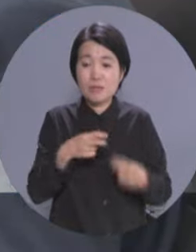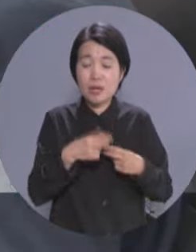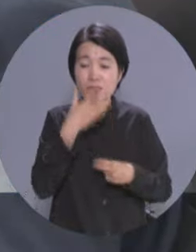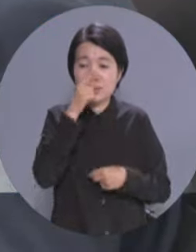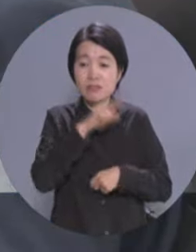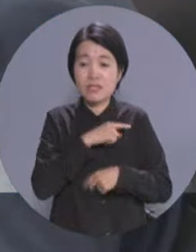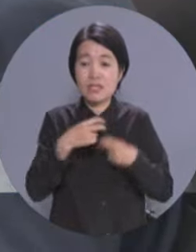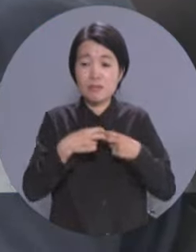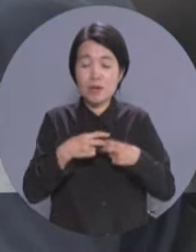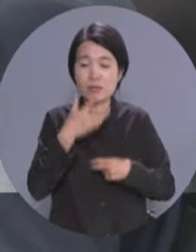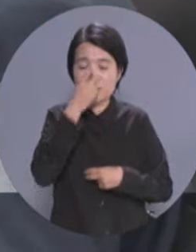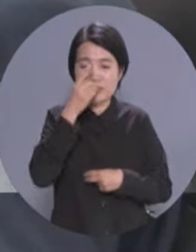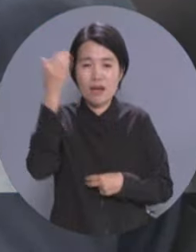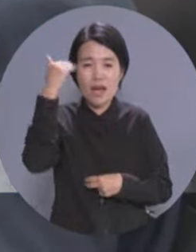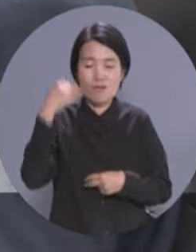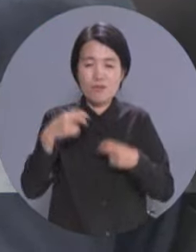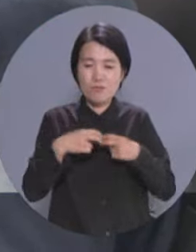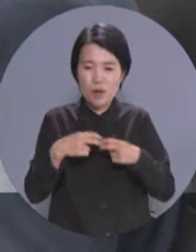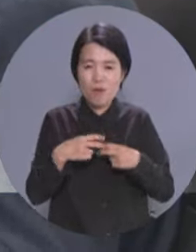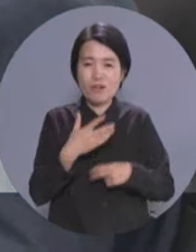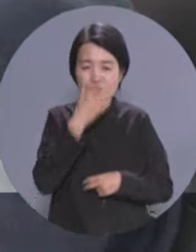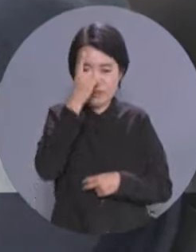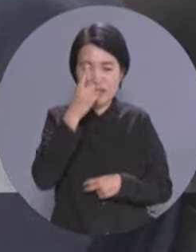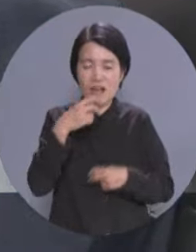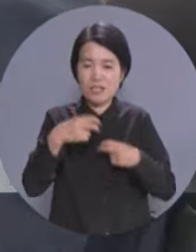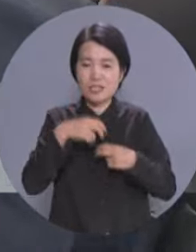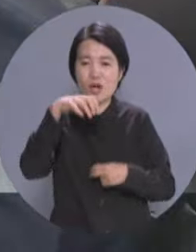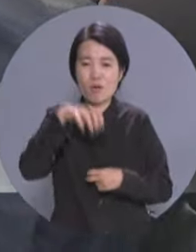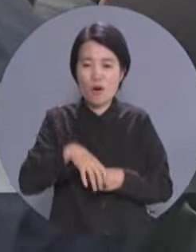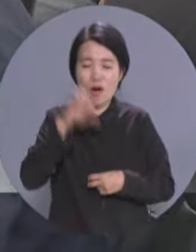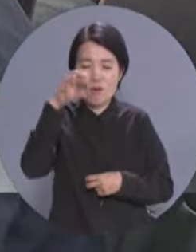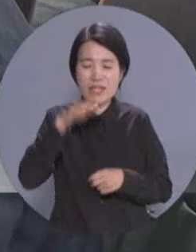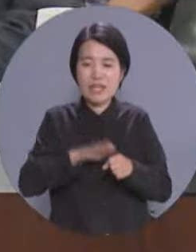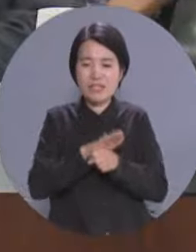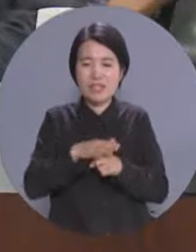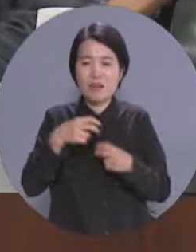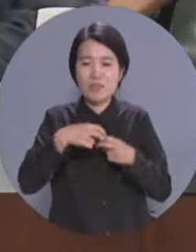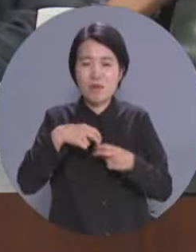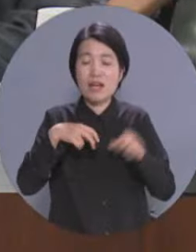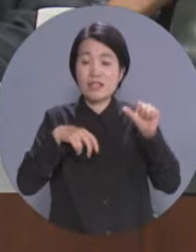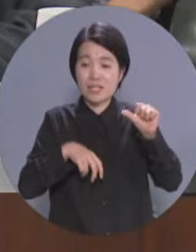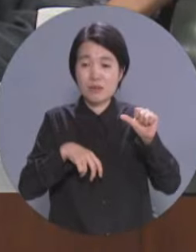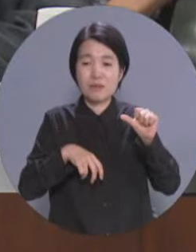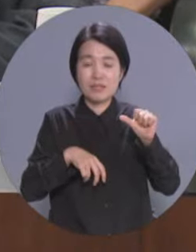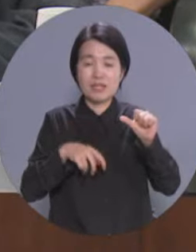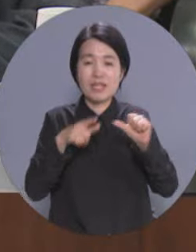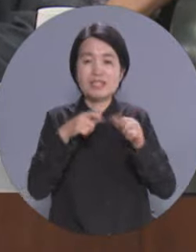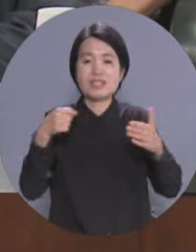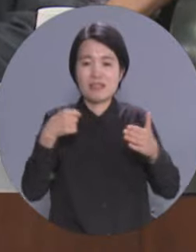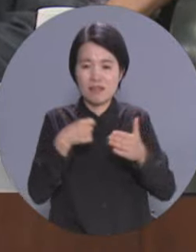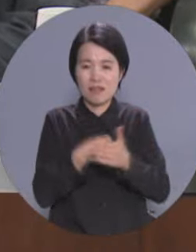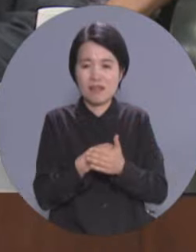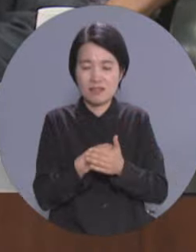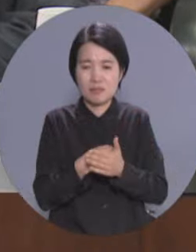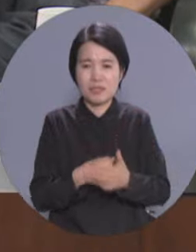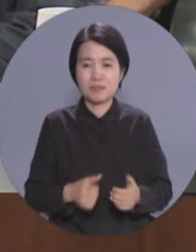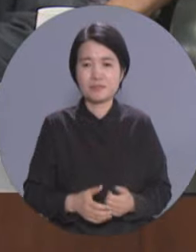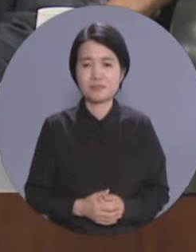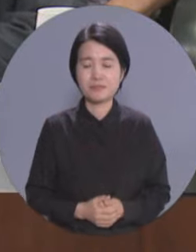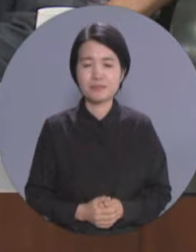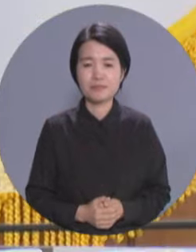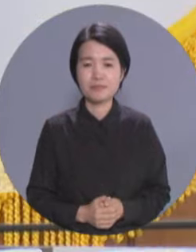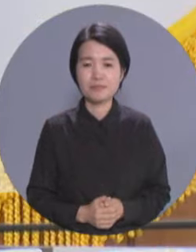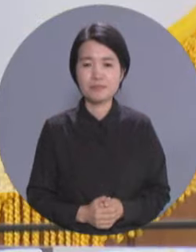제일병원 순천한국병원 순천 의료원 광 사랑병원 등 다섯 개 병원을 지정 병원으로